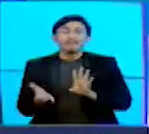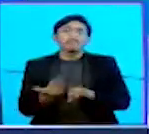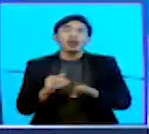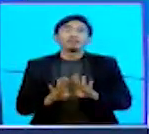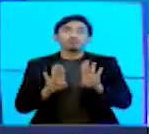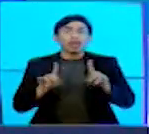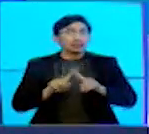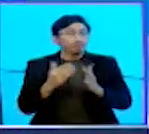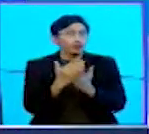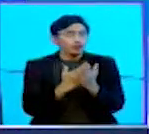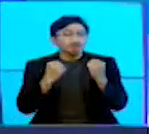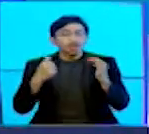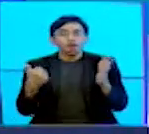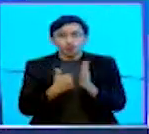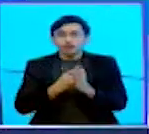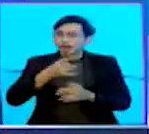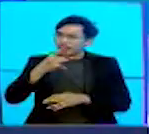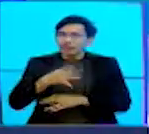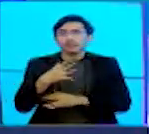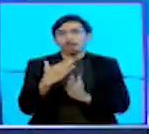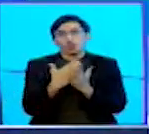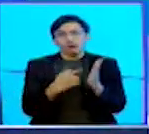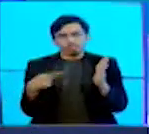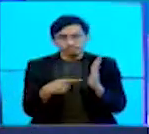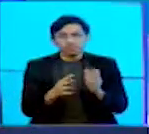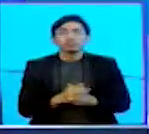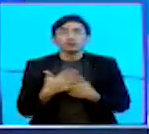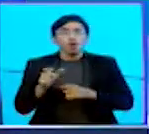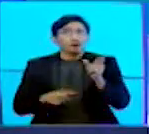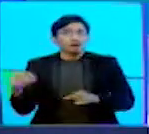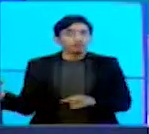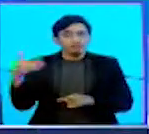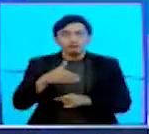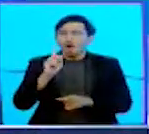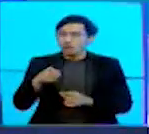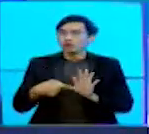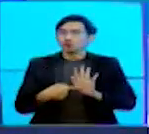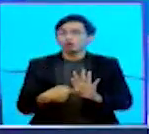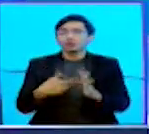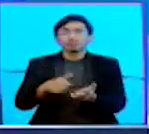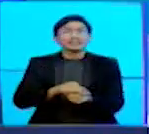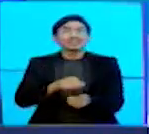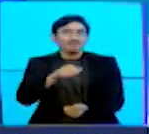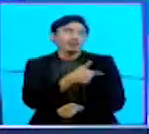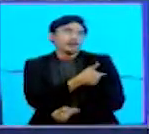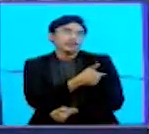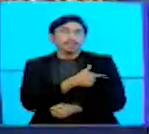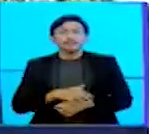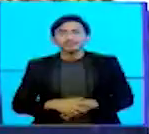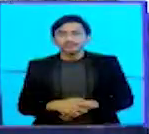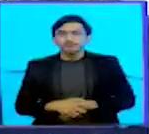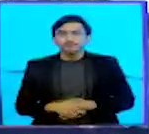selain menerapkan protokol kesehatan pengelola memperketat aturan setiap pengunjung harus menunjukkan sertifikat vaksin Hai